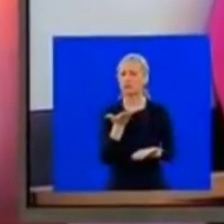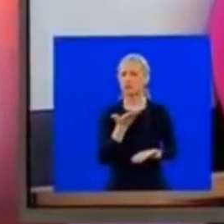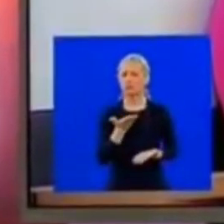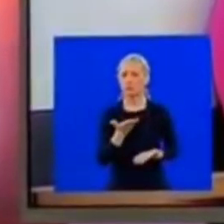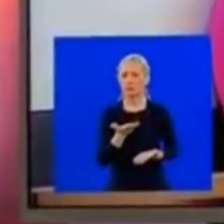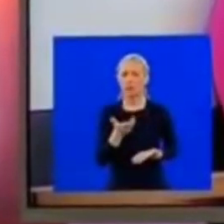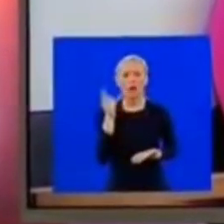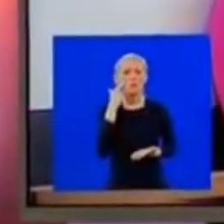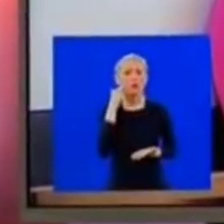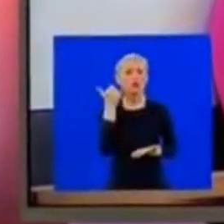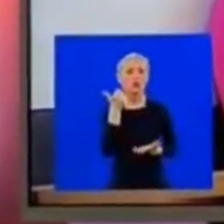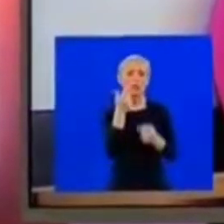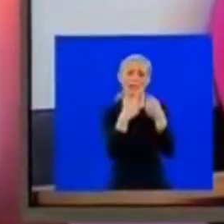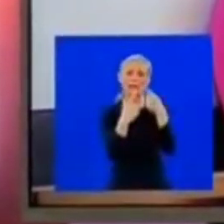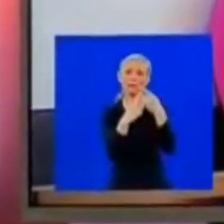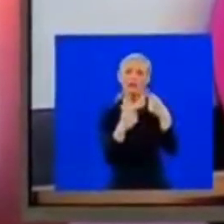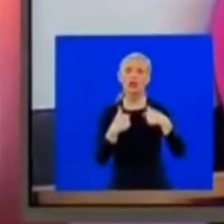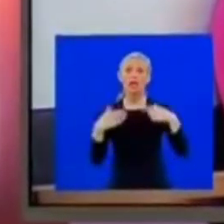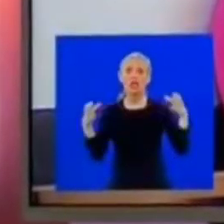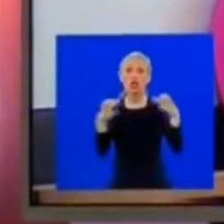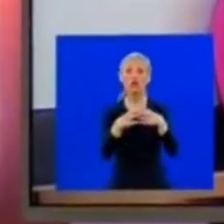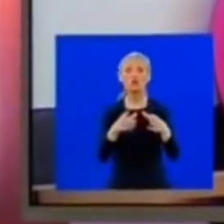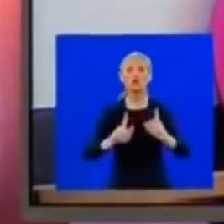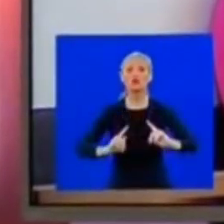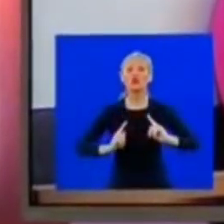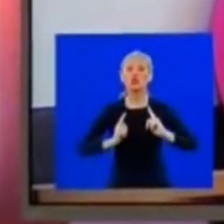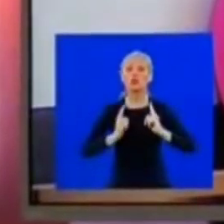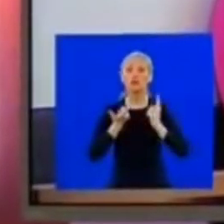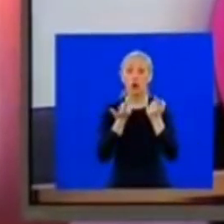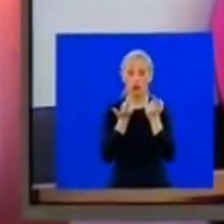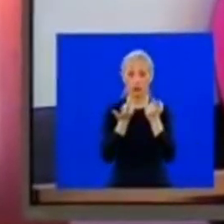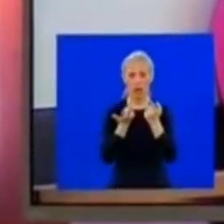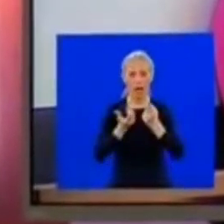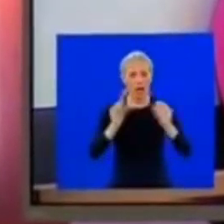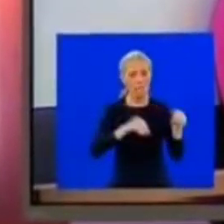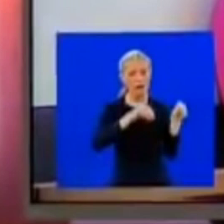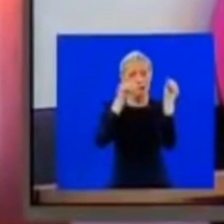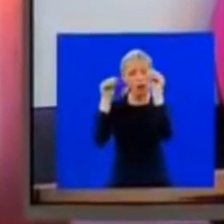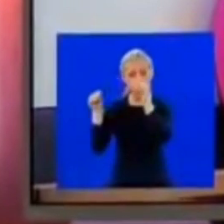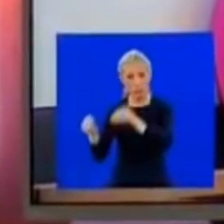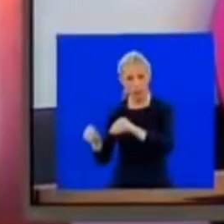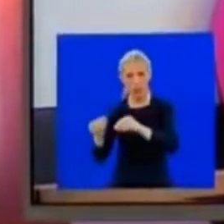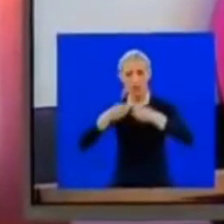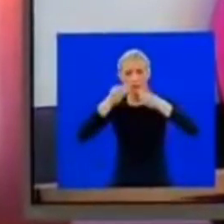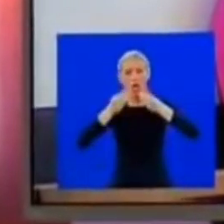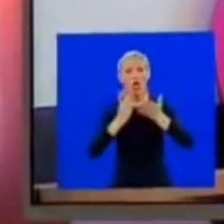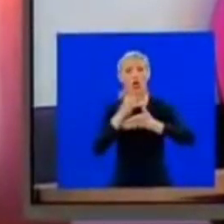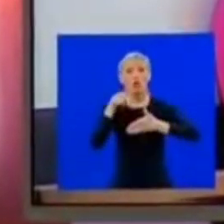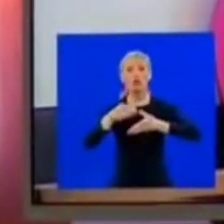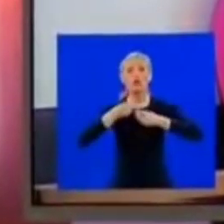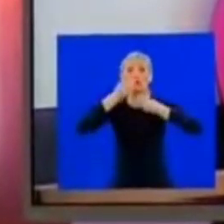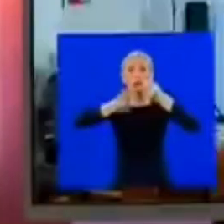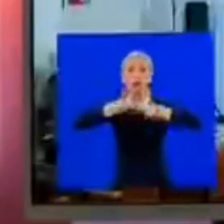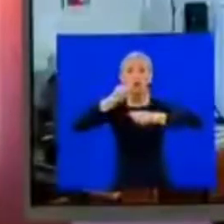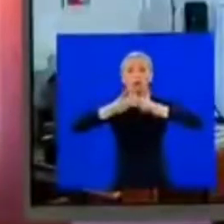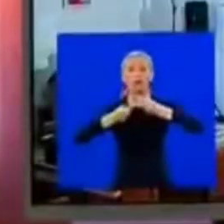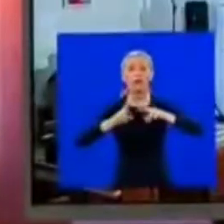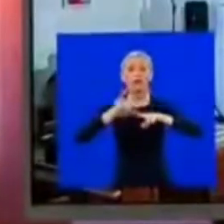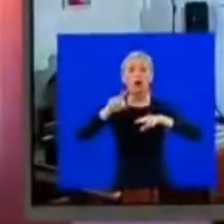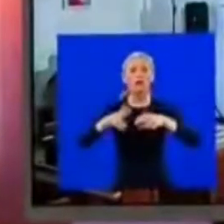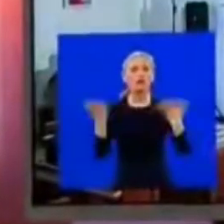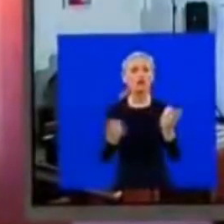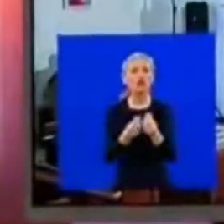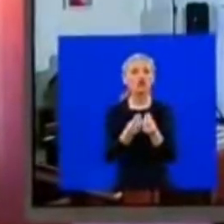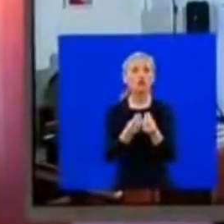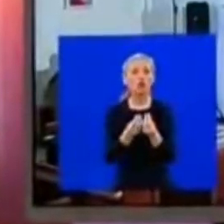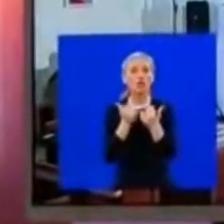pokušat ću jedan segment našeg društvenog života prenijeti kroz ovu propovjed na ovo sve što smo do sada rekli o